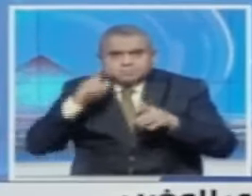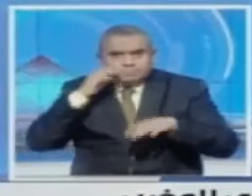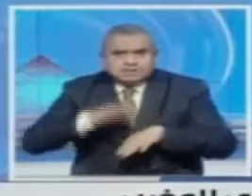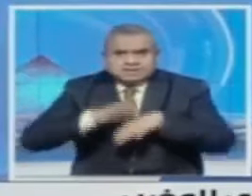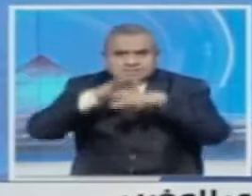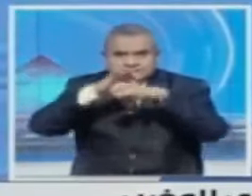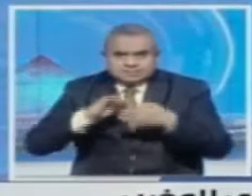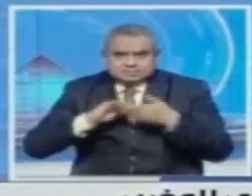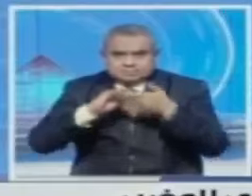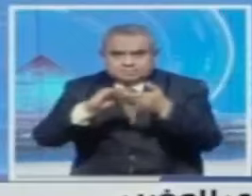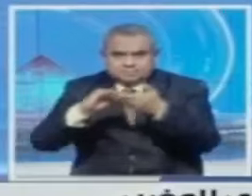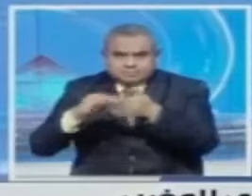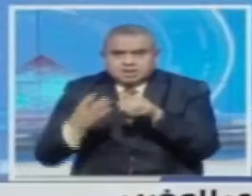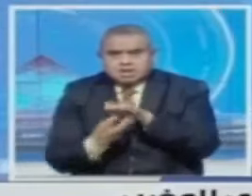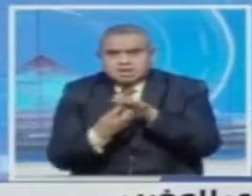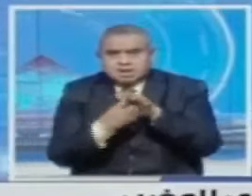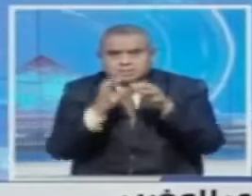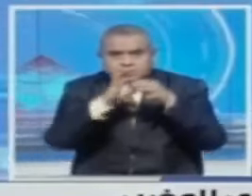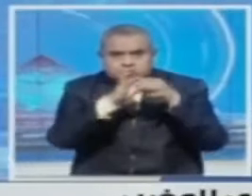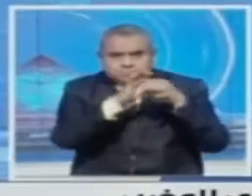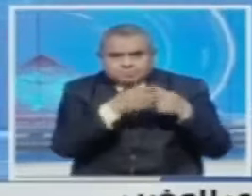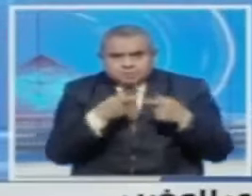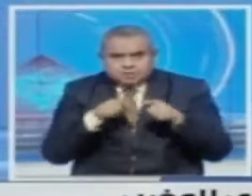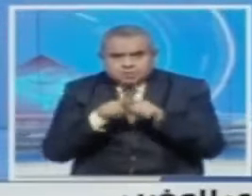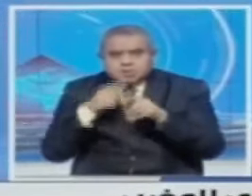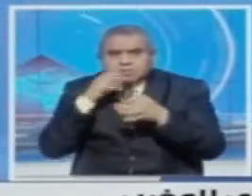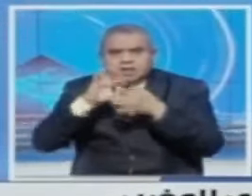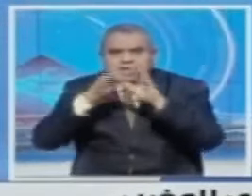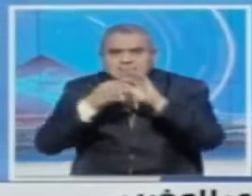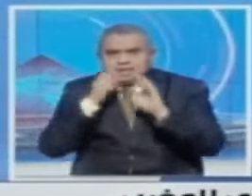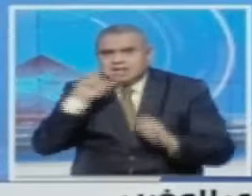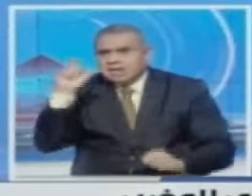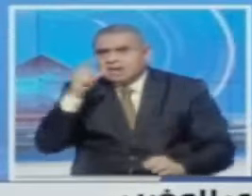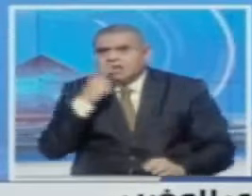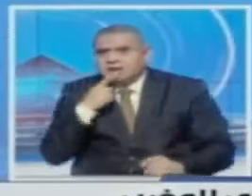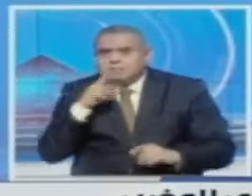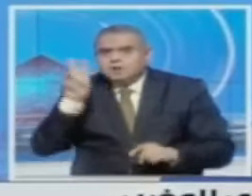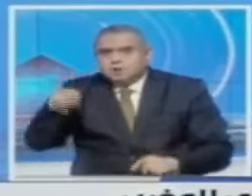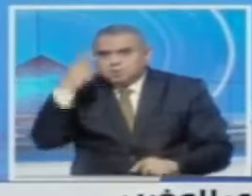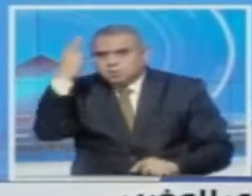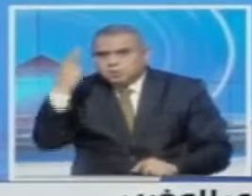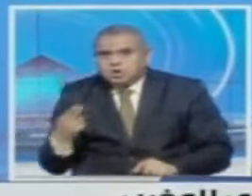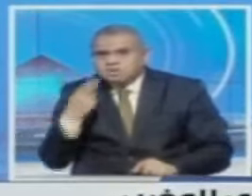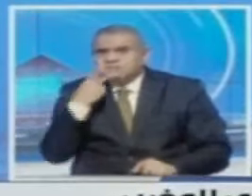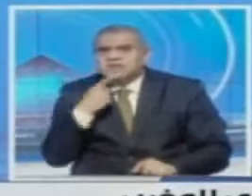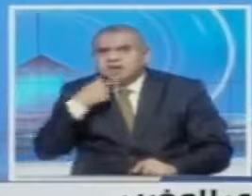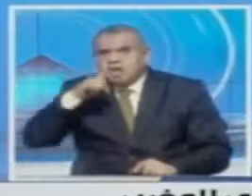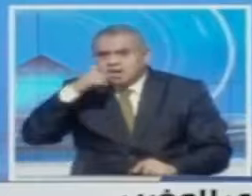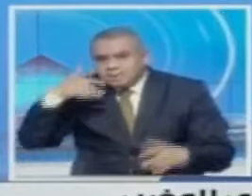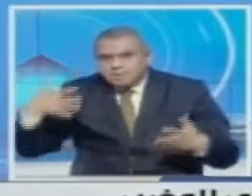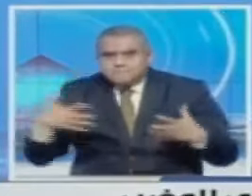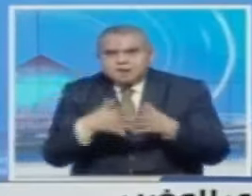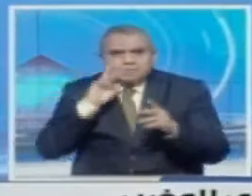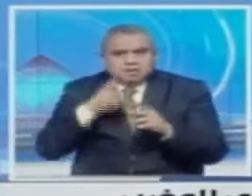المساعدات الإنسانية التي تقدمها الجامعة بالتعاون مع منظمة الهلال الأحمر والصليب الأحمر